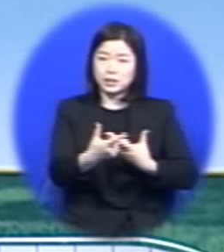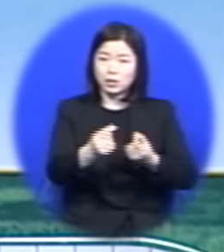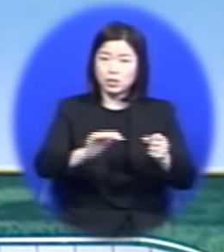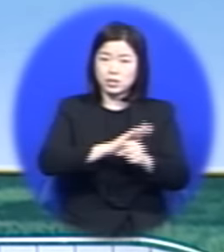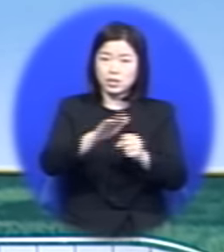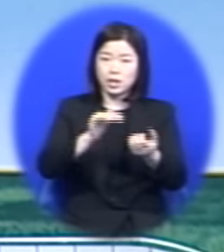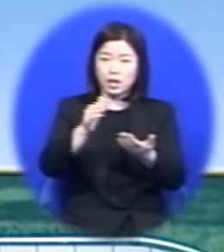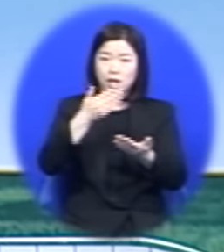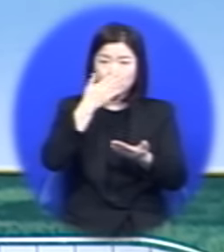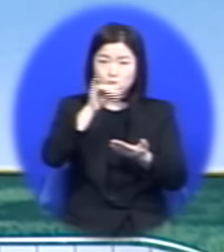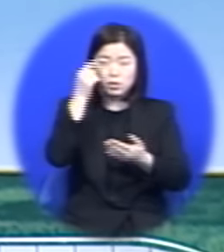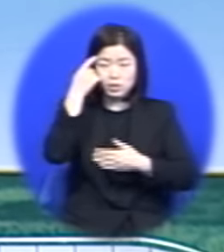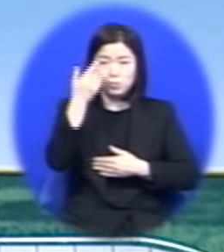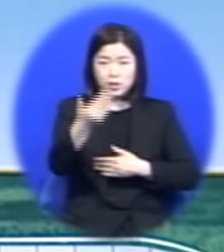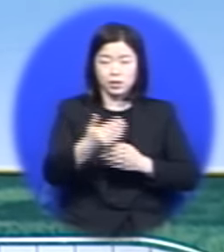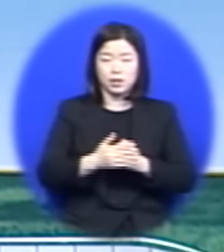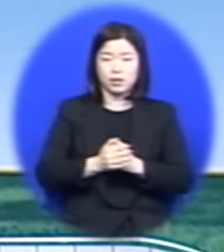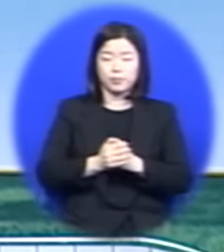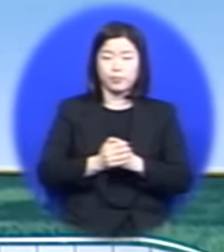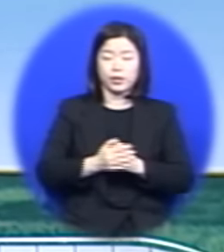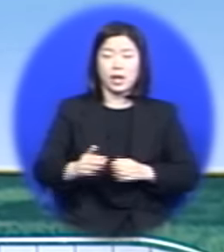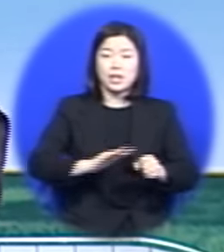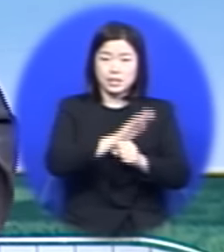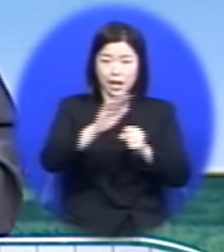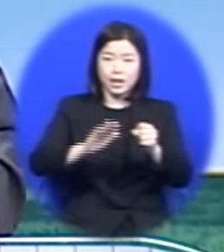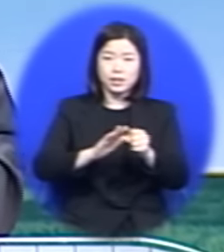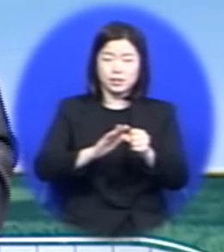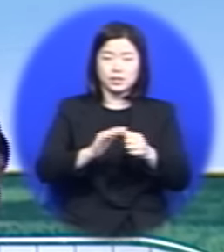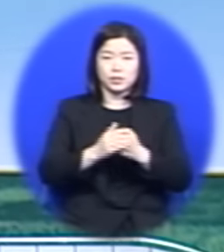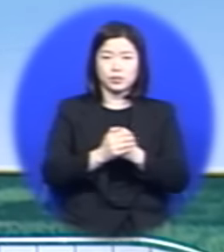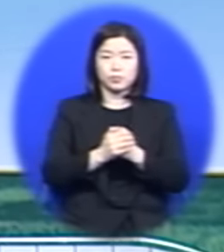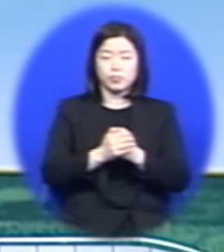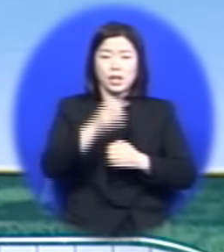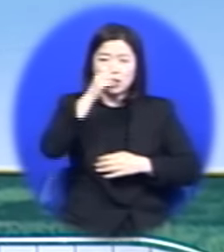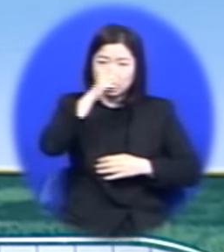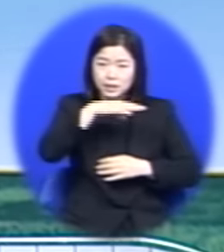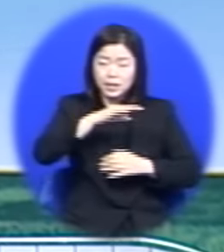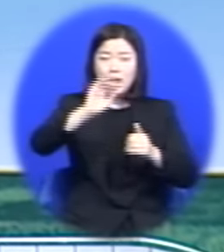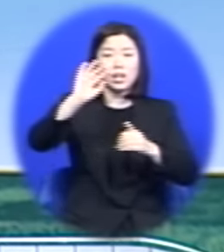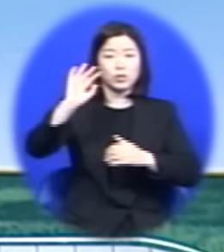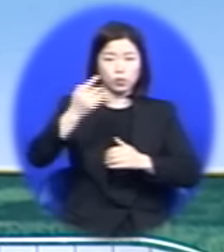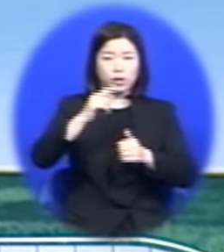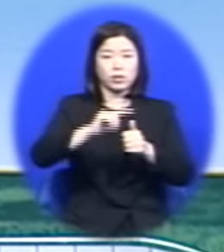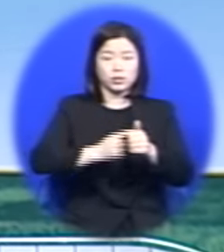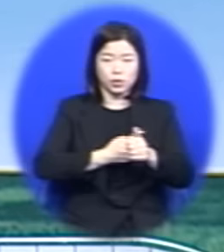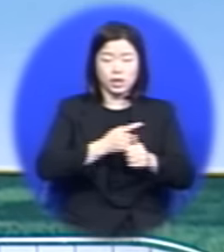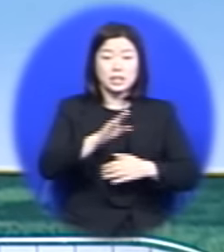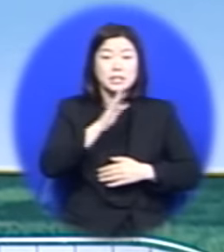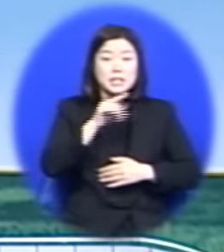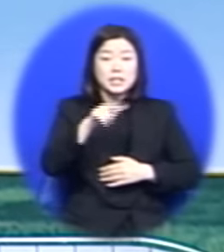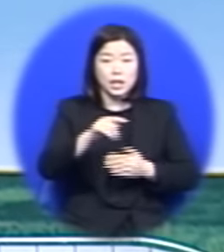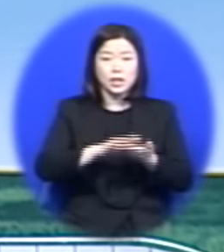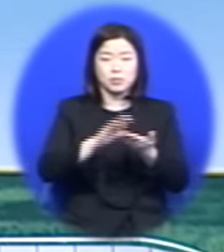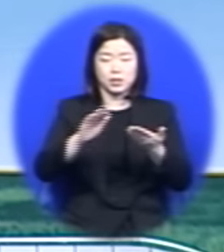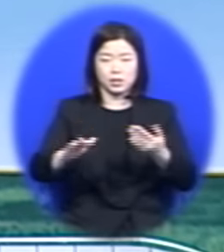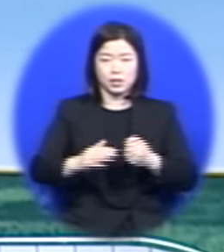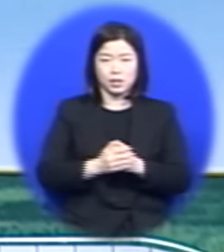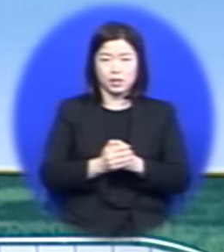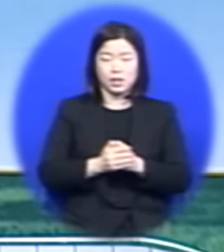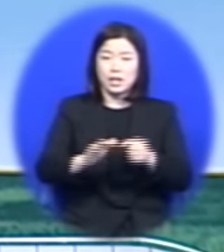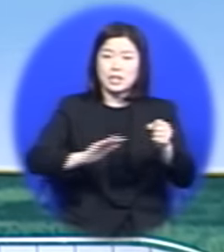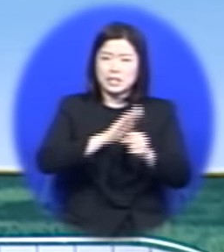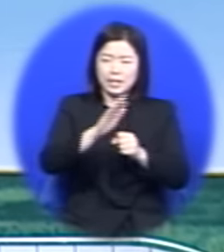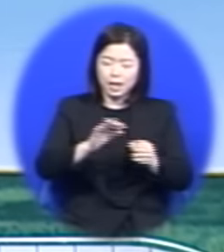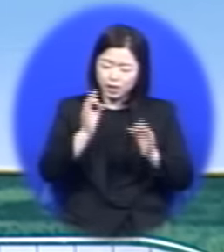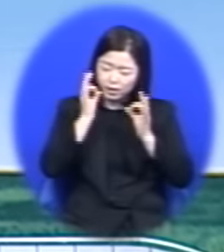있죠? 여러분, 사랑은 그냥 되어져야 그게 진짜입니다.